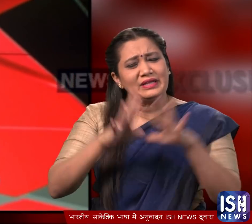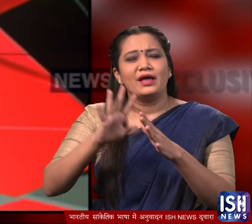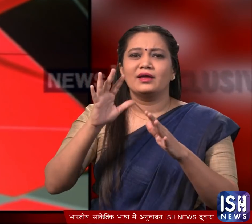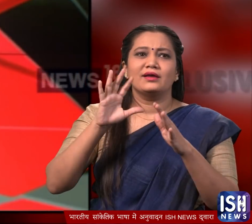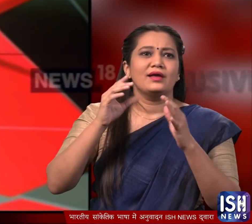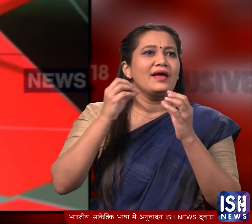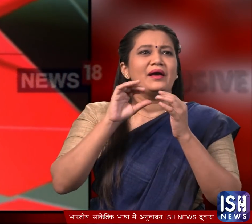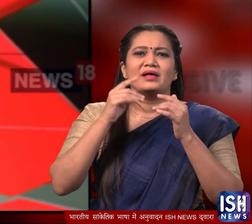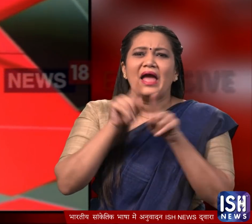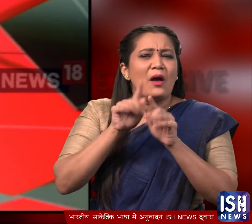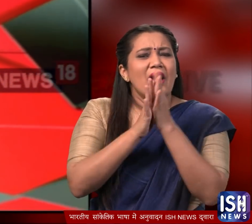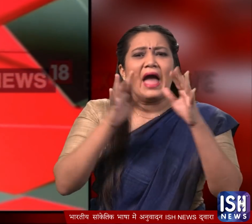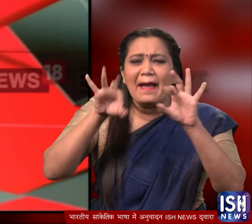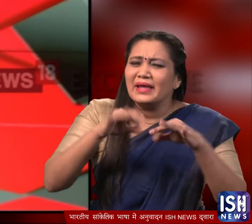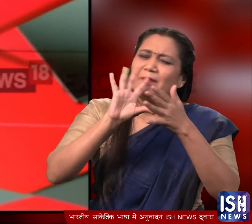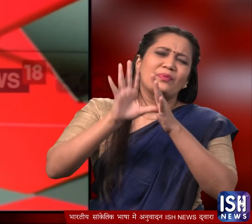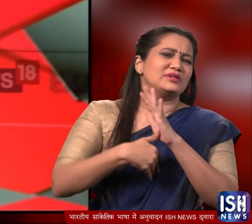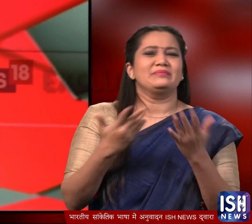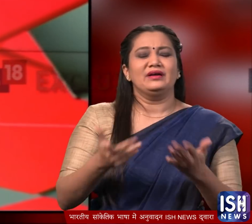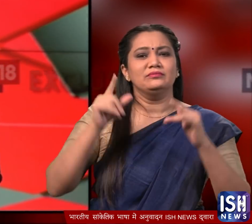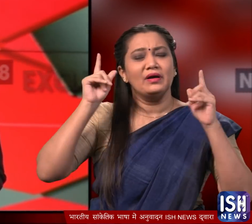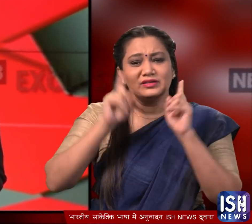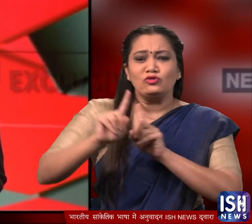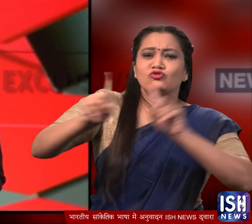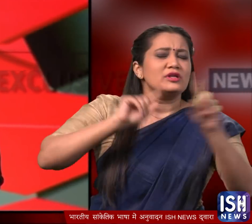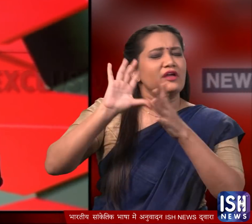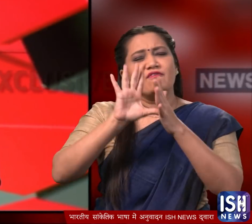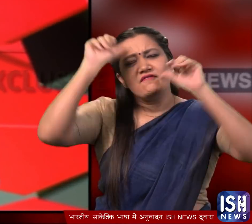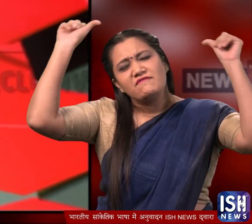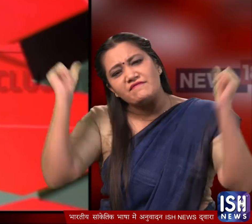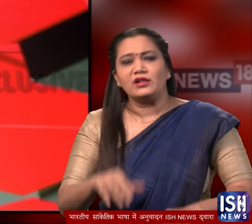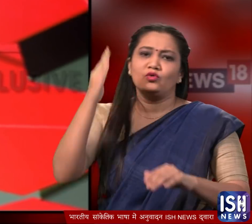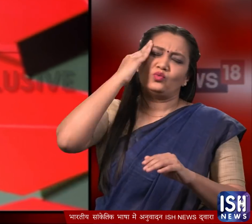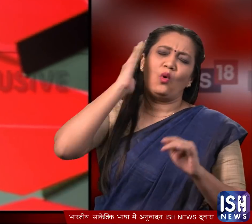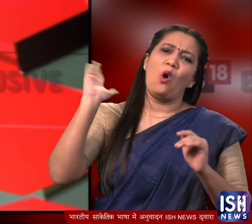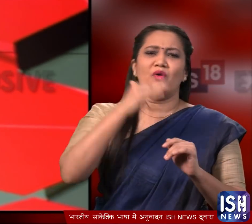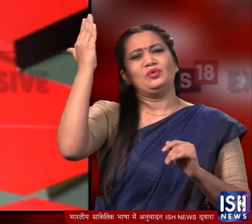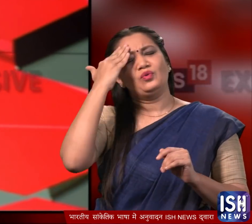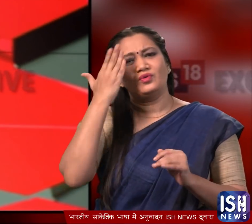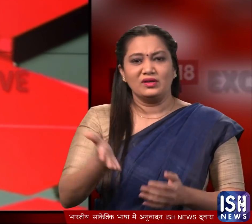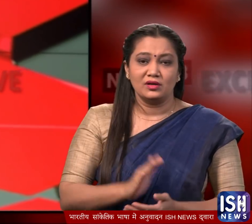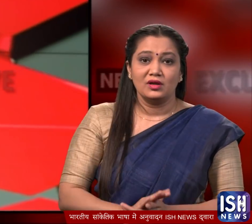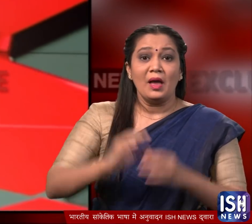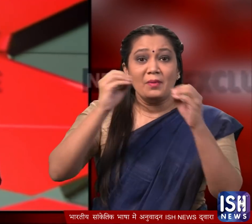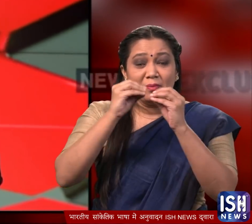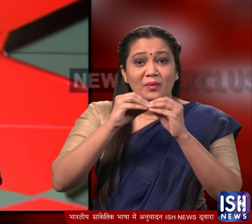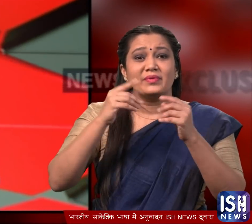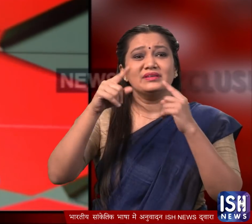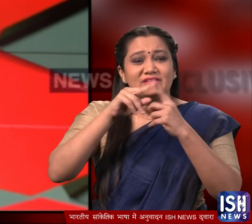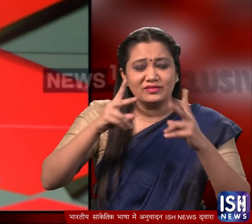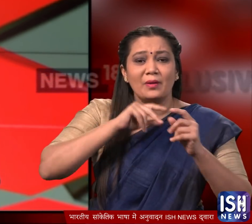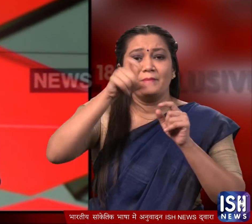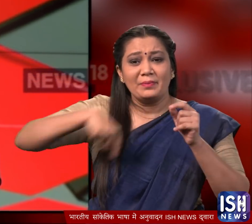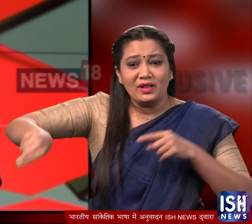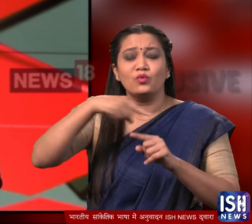इसकी कल्पना भी नहीं की जा सकती। लोकल ट्रेनों में सोशल डिस्टेंसिंग का पालन नहीं हो सकता और इस बात का अंदाजा भी था, लेकिन मुंबई में लोकल ट्रेनों